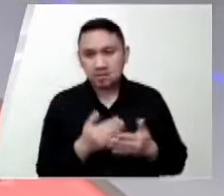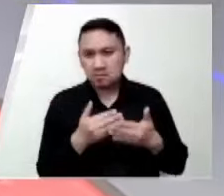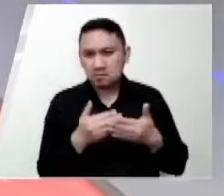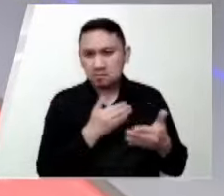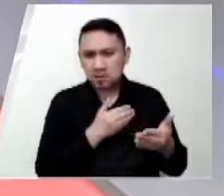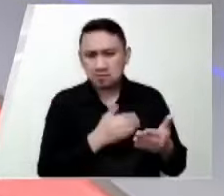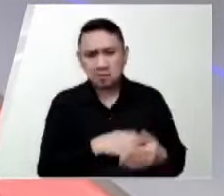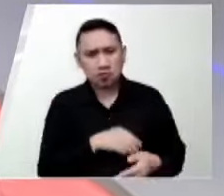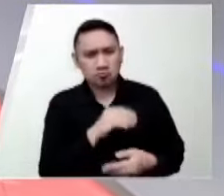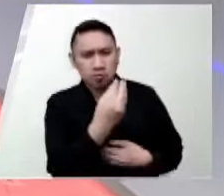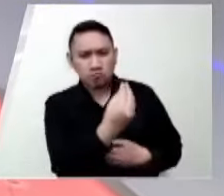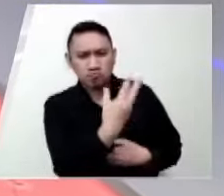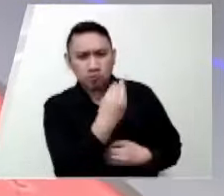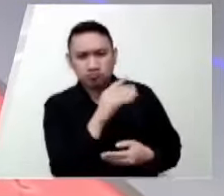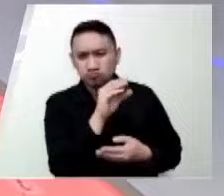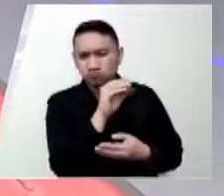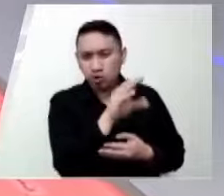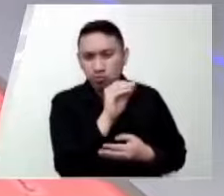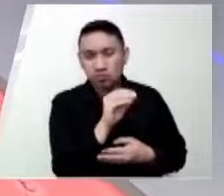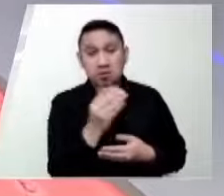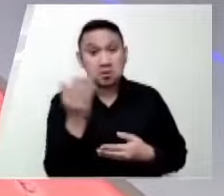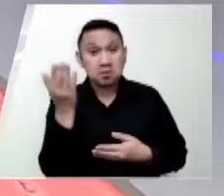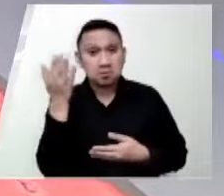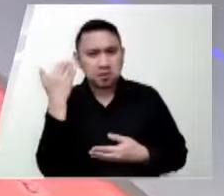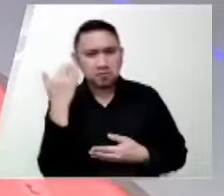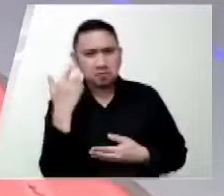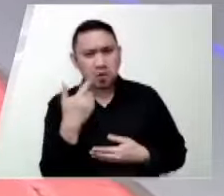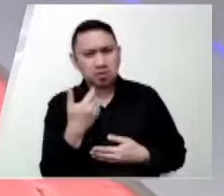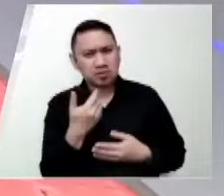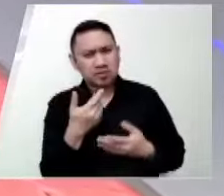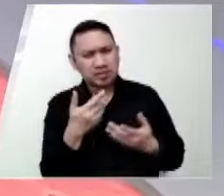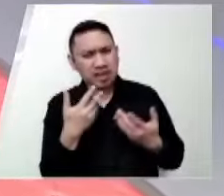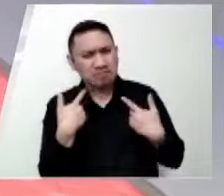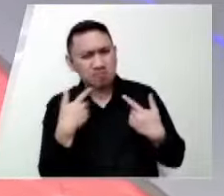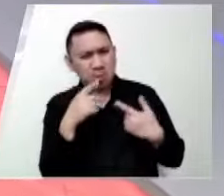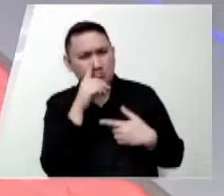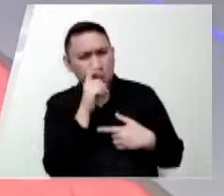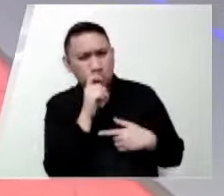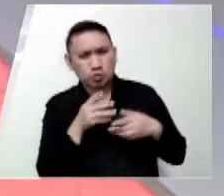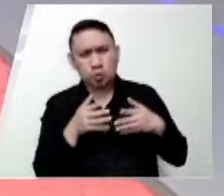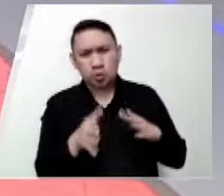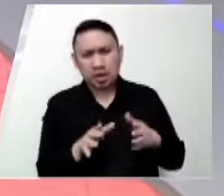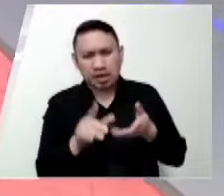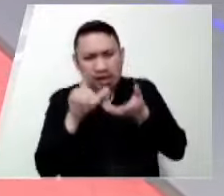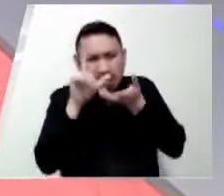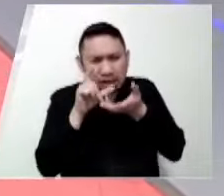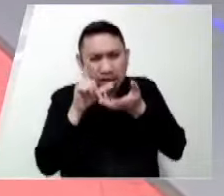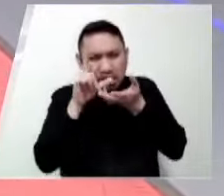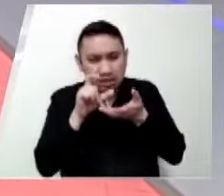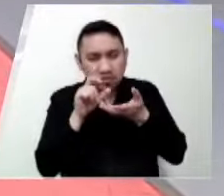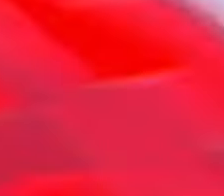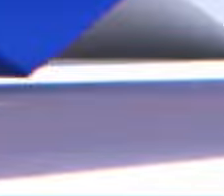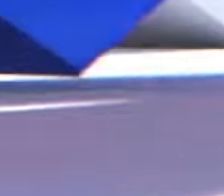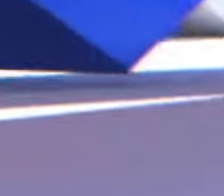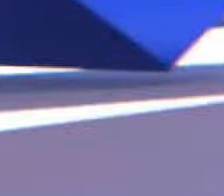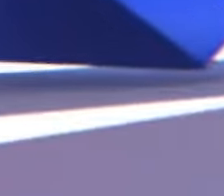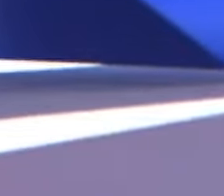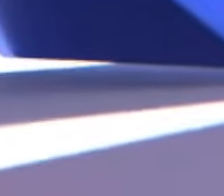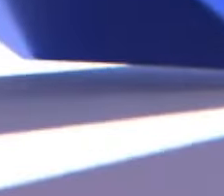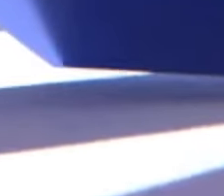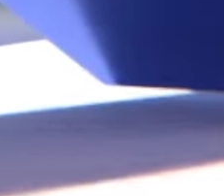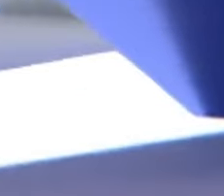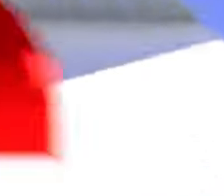cameras, mano-mano noong kinukunan at pinoproseso ang mga litrato. Bagay na na-experience sa isang dalaga mula Baguio.